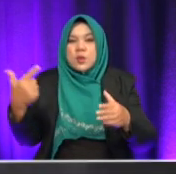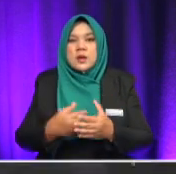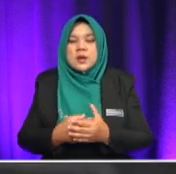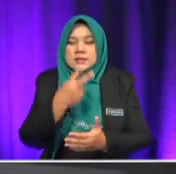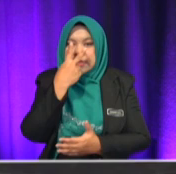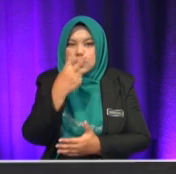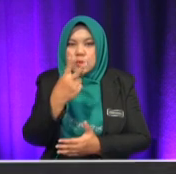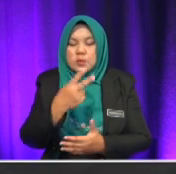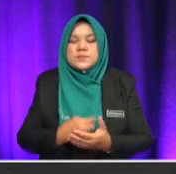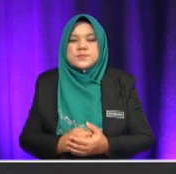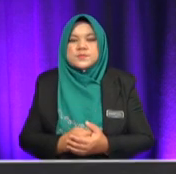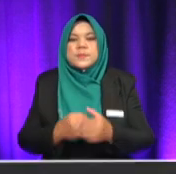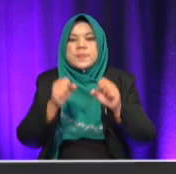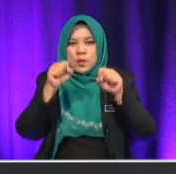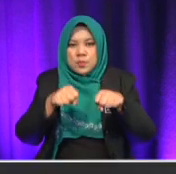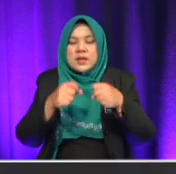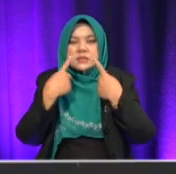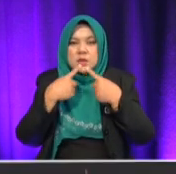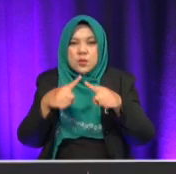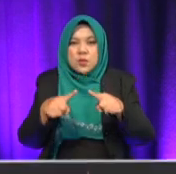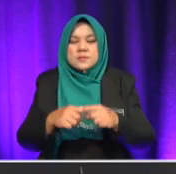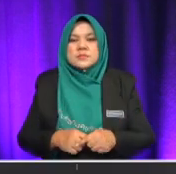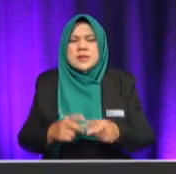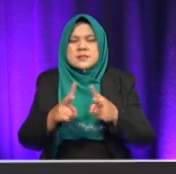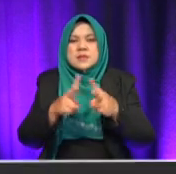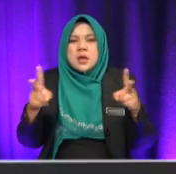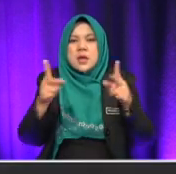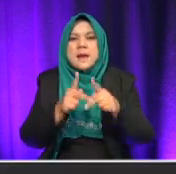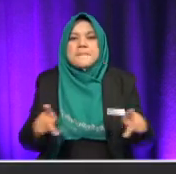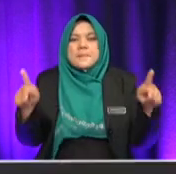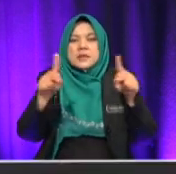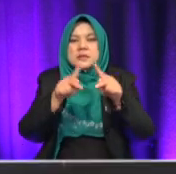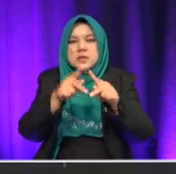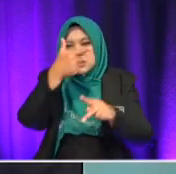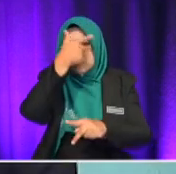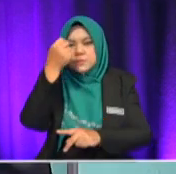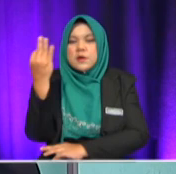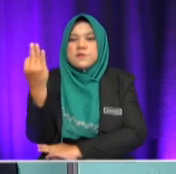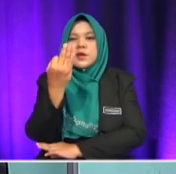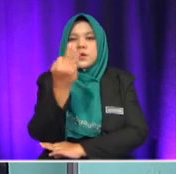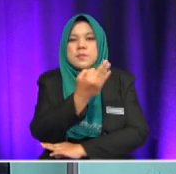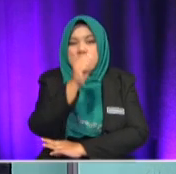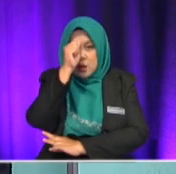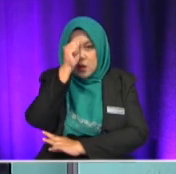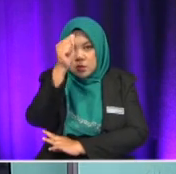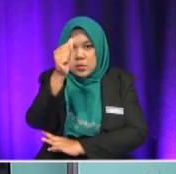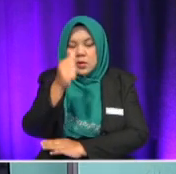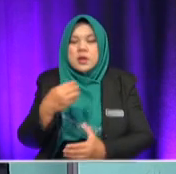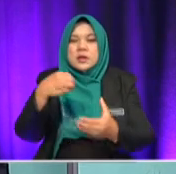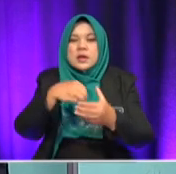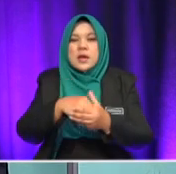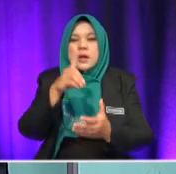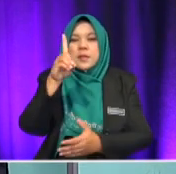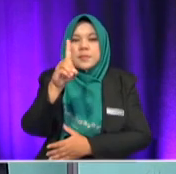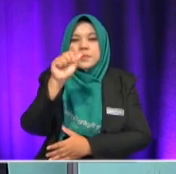menyaksikan rancangan ini boleh juga Jawa ya sangat penting karena firman Allah Subhanahu Wa Ta'ala melalui dalil